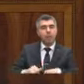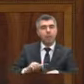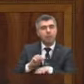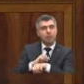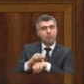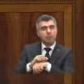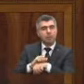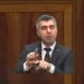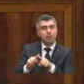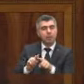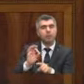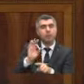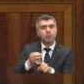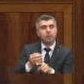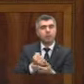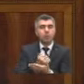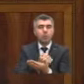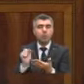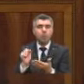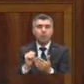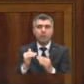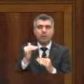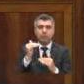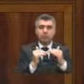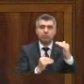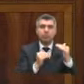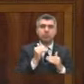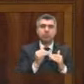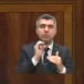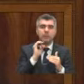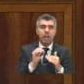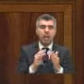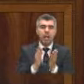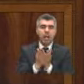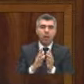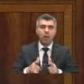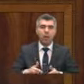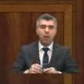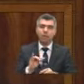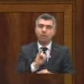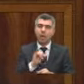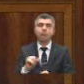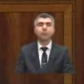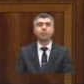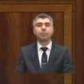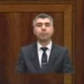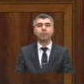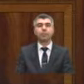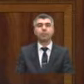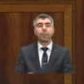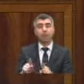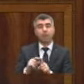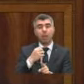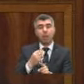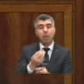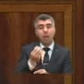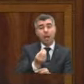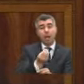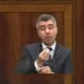القضاء على التفاوتات المجالية القائمة في هذا المجال. أما بالسلك الابتدائي